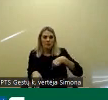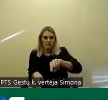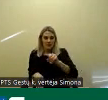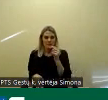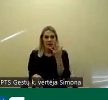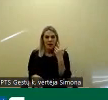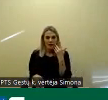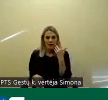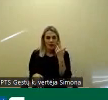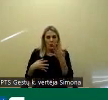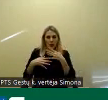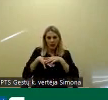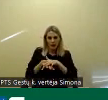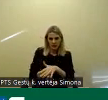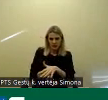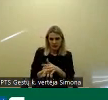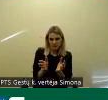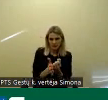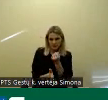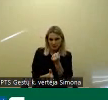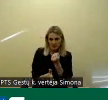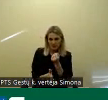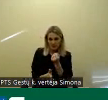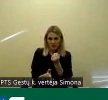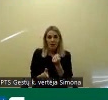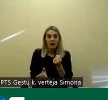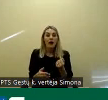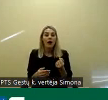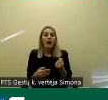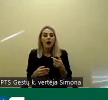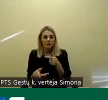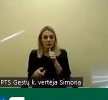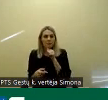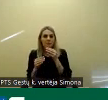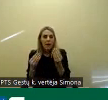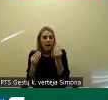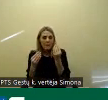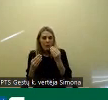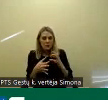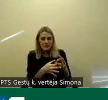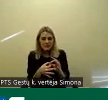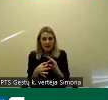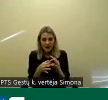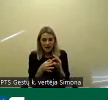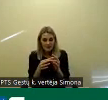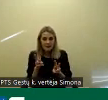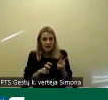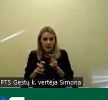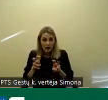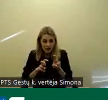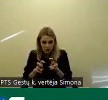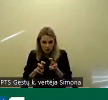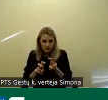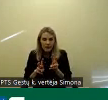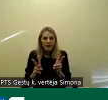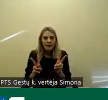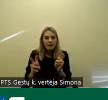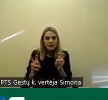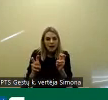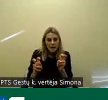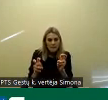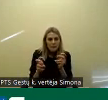tarpdalykinę integraciją, nes ieškant dalykų sąsajų, tos pačios tarpdalykinės temos, jos